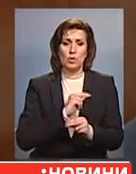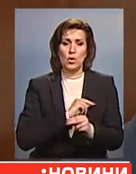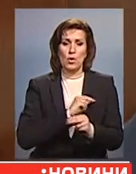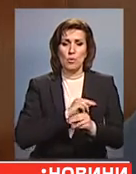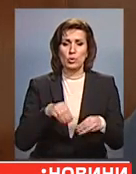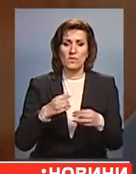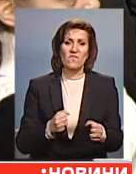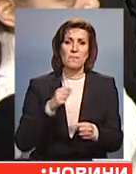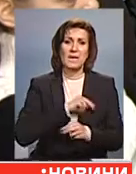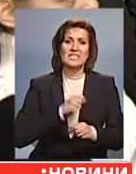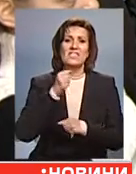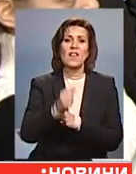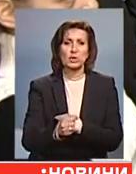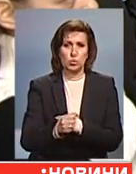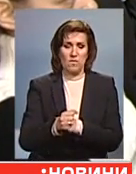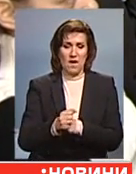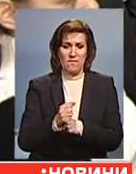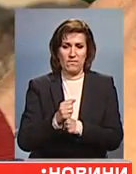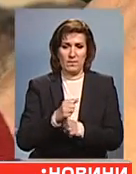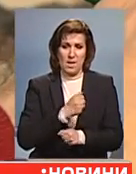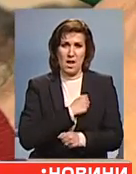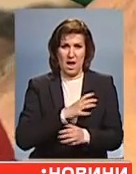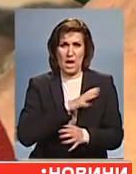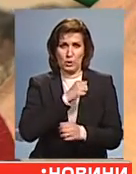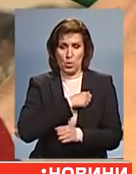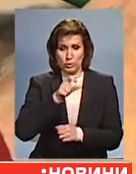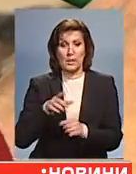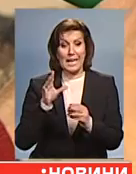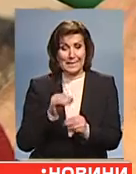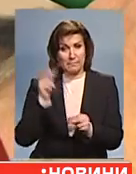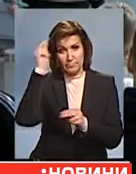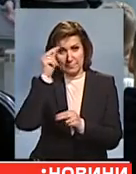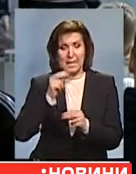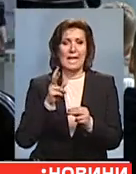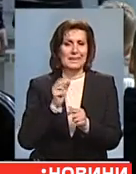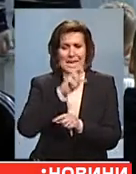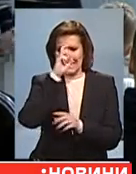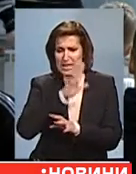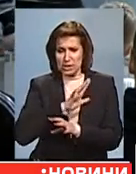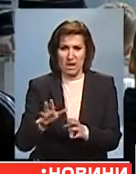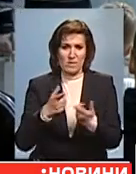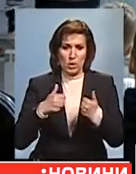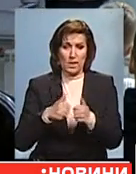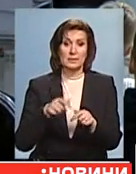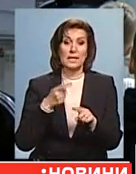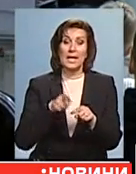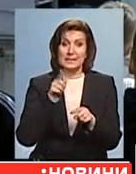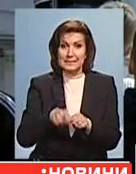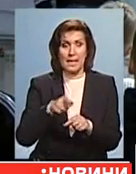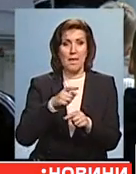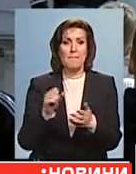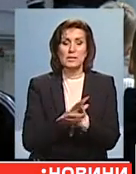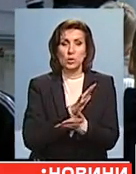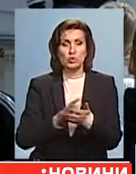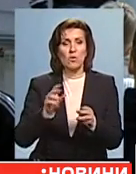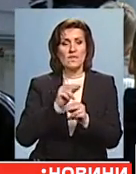роботодавець працевлаштував атошника. Шукають роботу і перенавчають і недержавні організації. Це безкоштовні курси англійської для ветеранів АТО та переселенців.